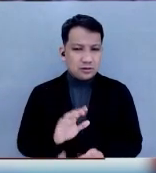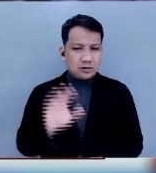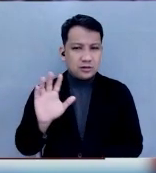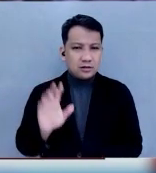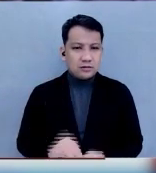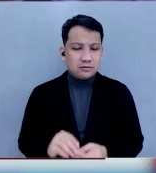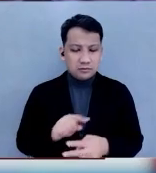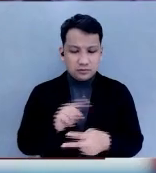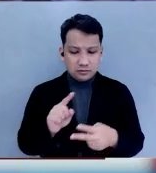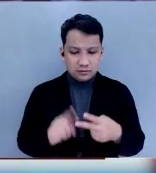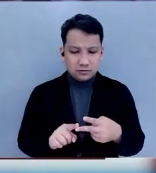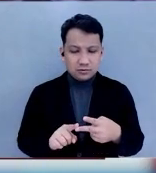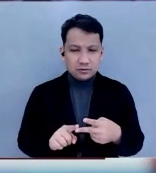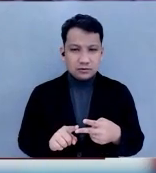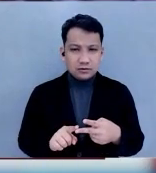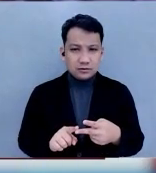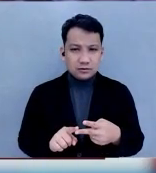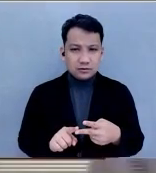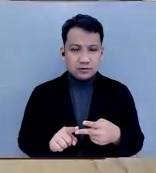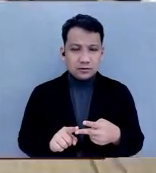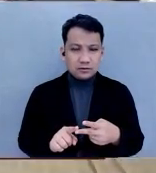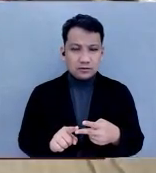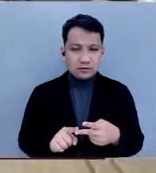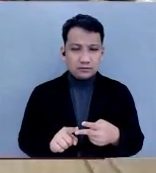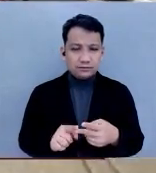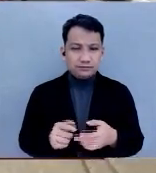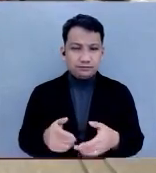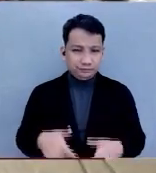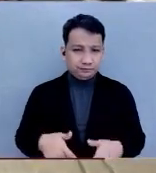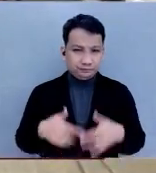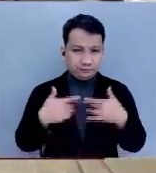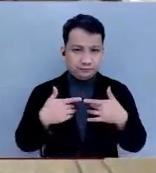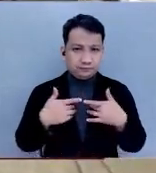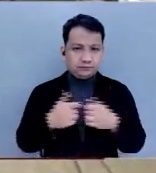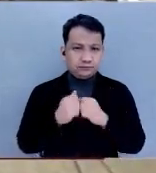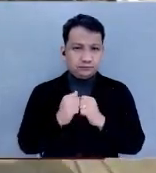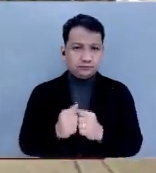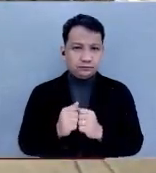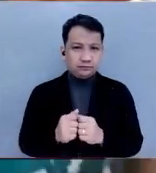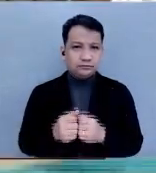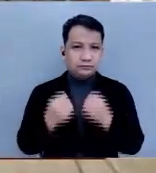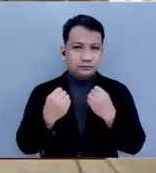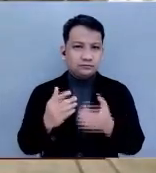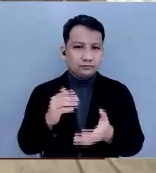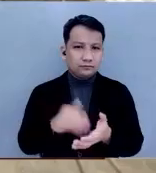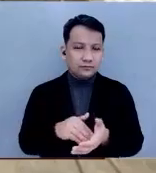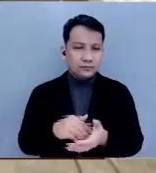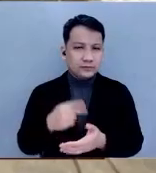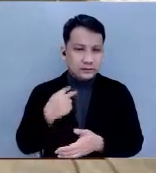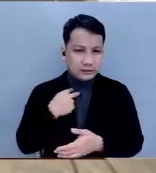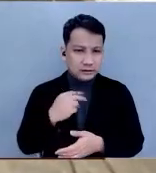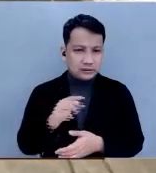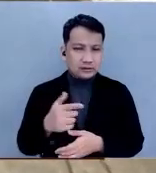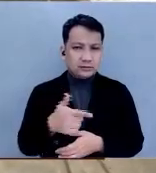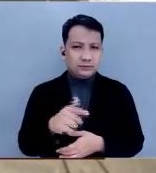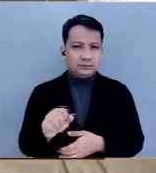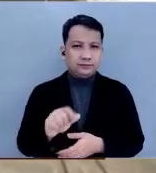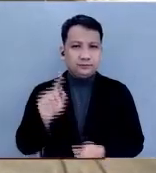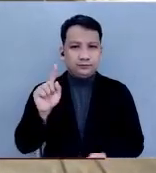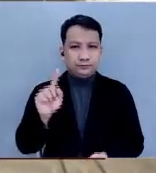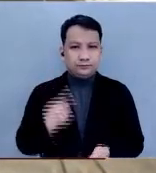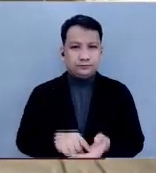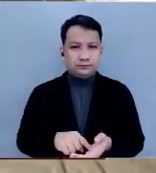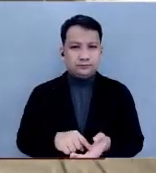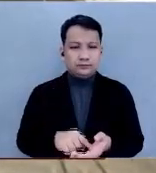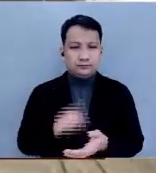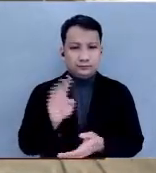kababayan, ay buhay pa sila. Kasama rin ng libo-libong stranded sa Gaza ang halos 140